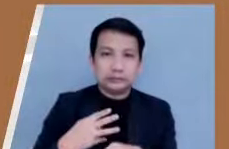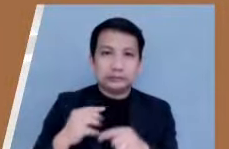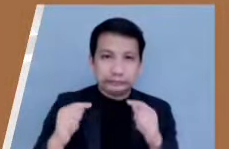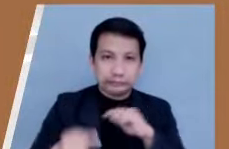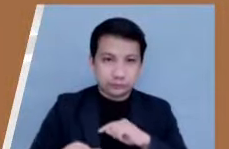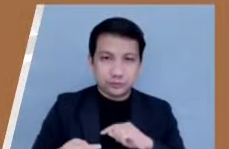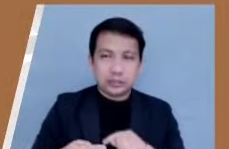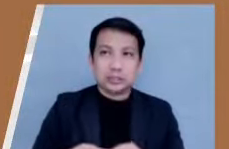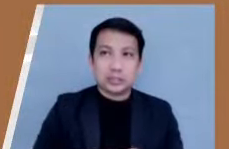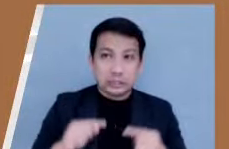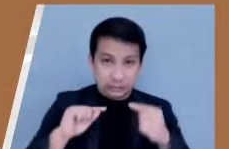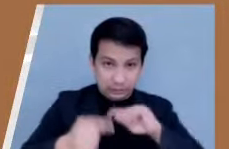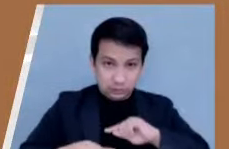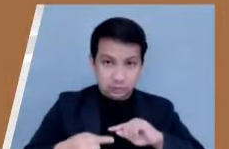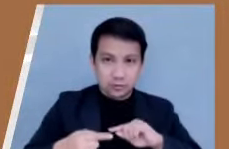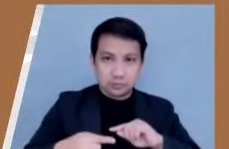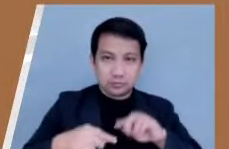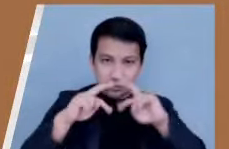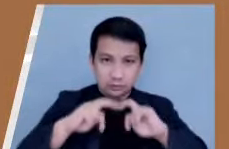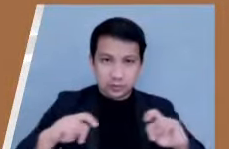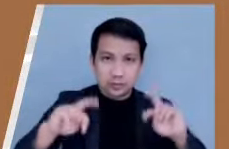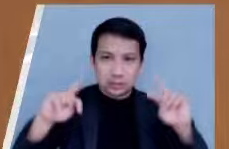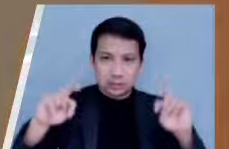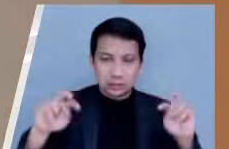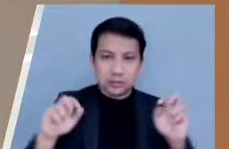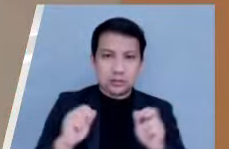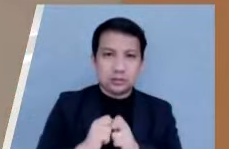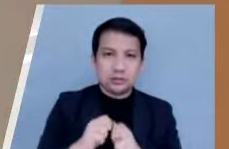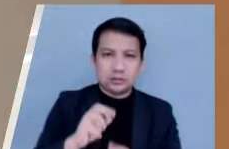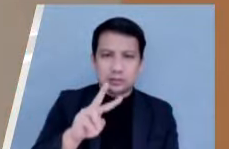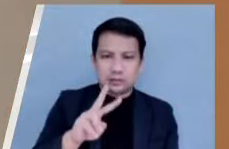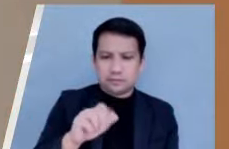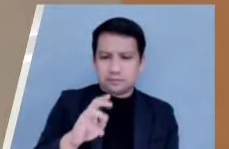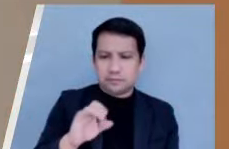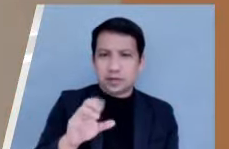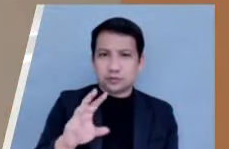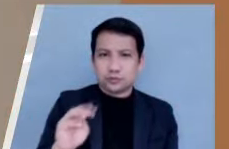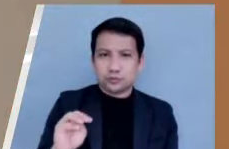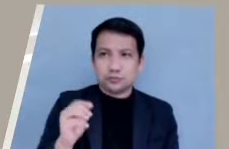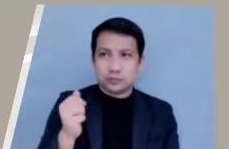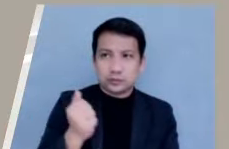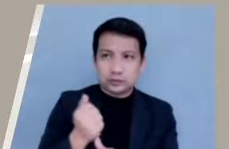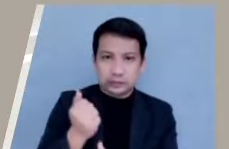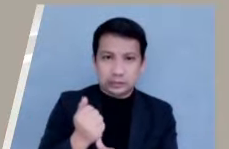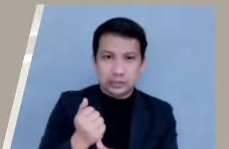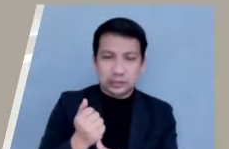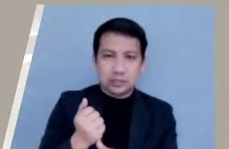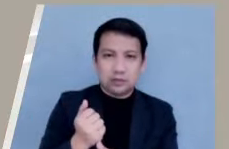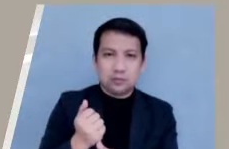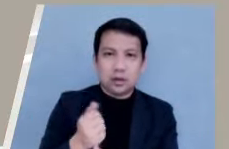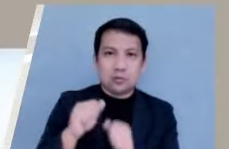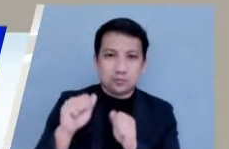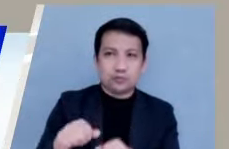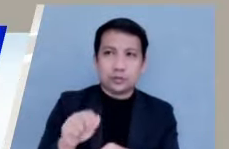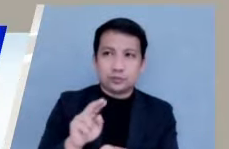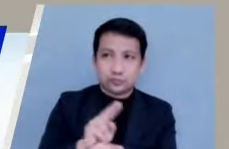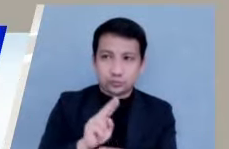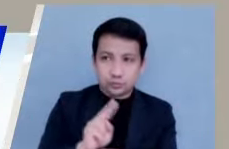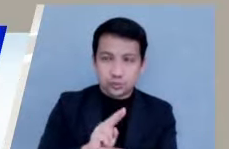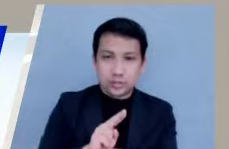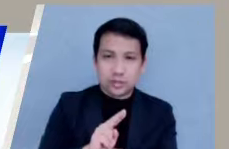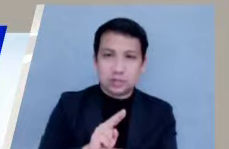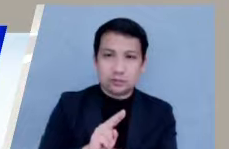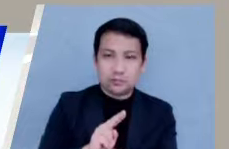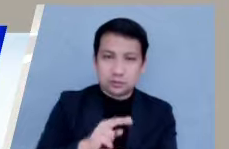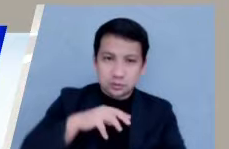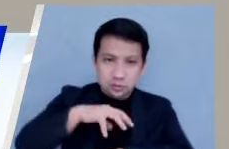pwedeng isailalim ang pasyente sa tinatawag na vacuum-assisted closure. Sa ganitong treatment, gumagamit ang vacuum pressure para tulungang